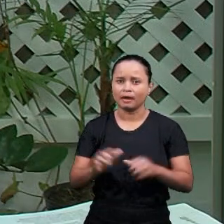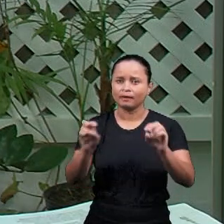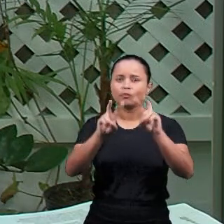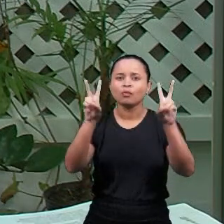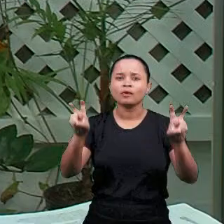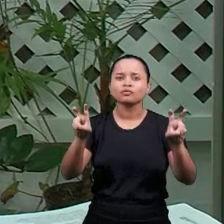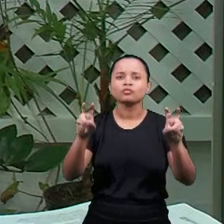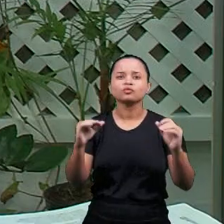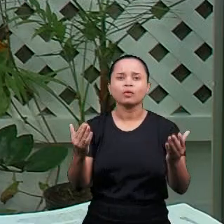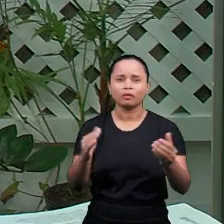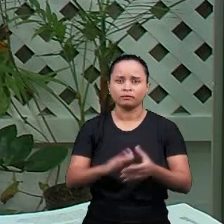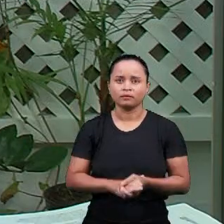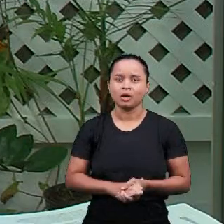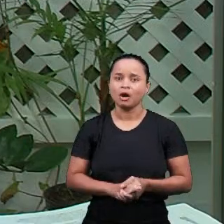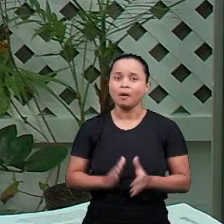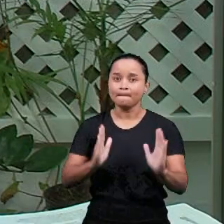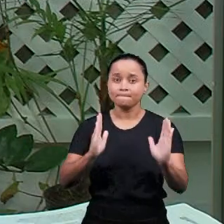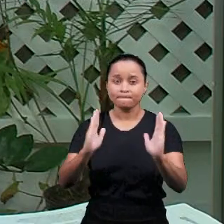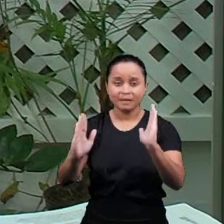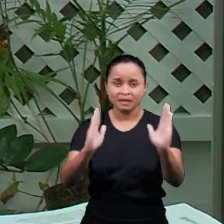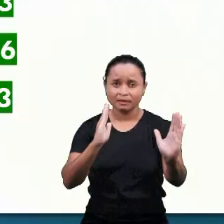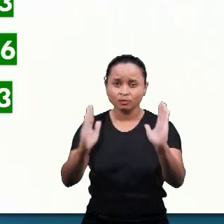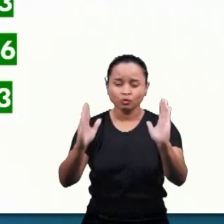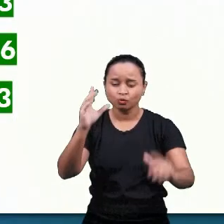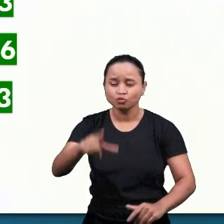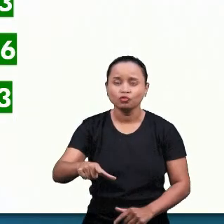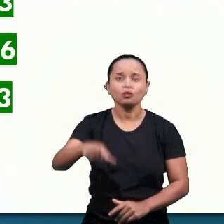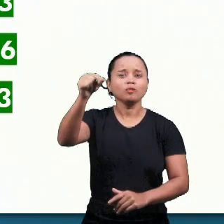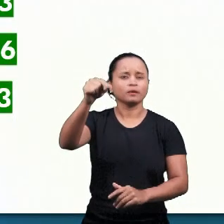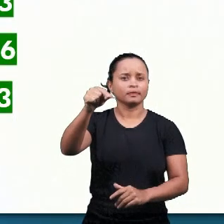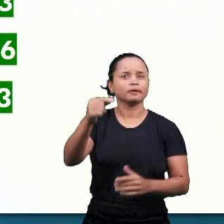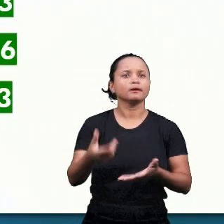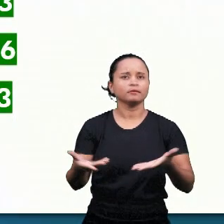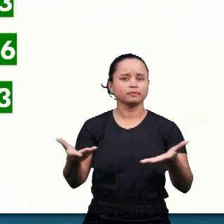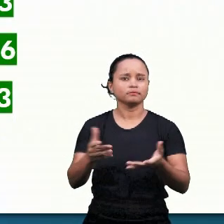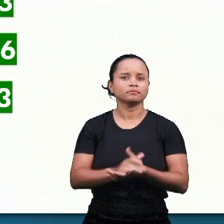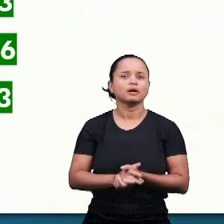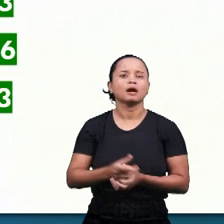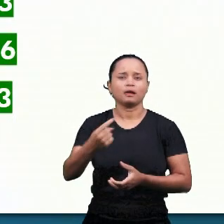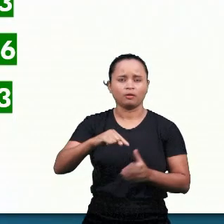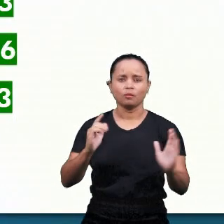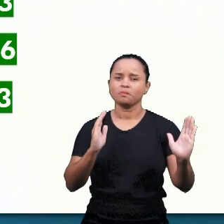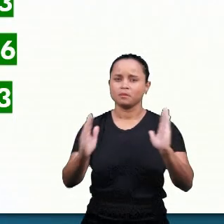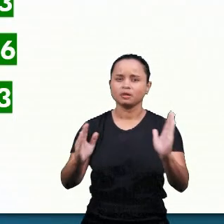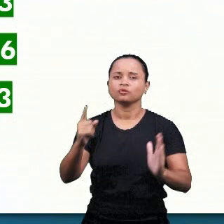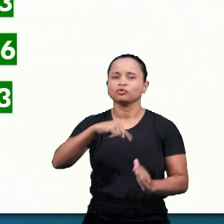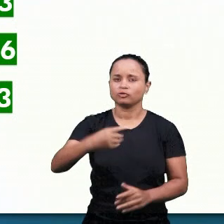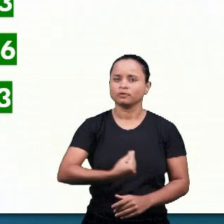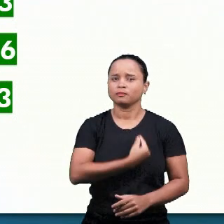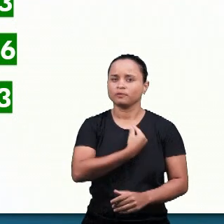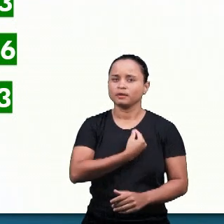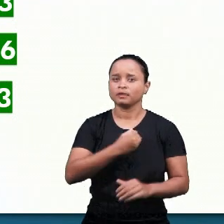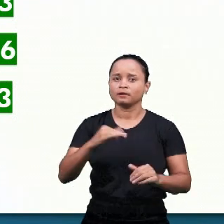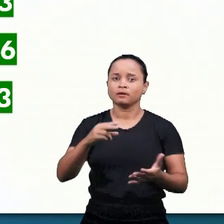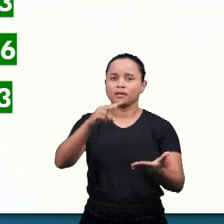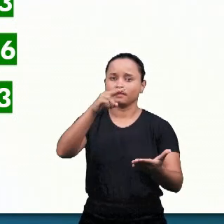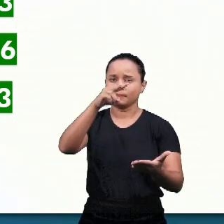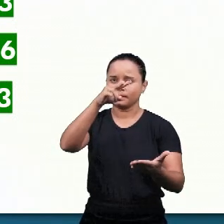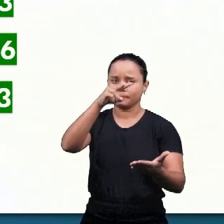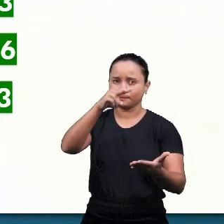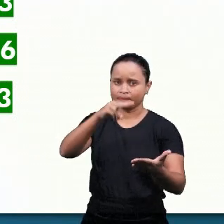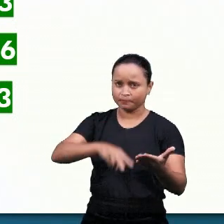décision. Donc le temps, c'est le temps de décision. C'est le temps que nous avons. Donc en lisant la